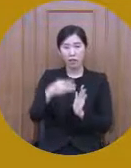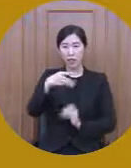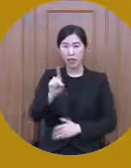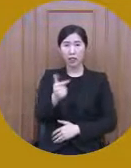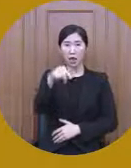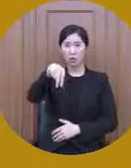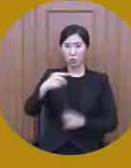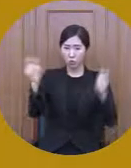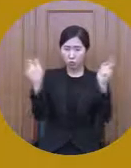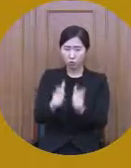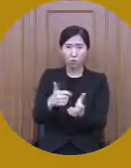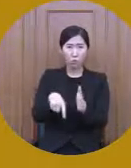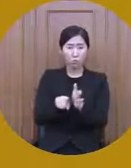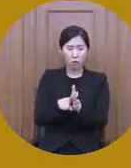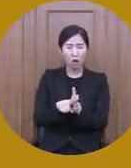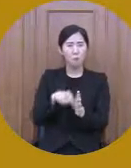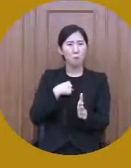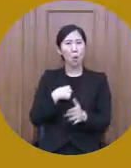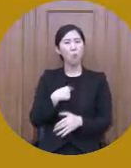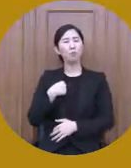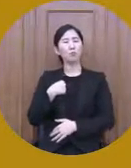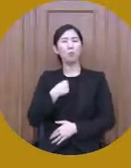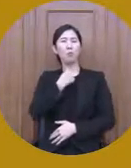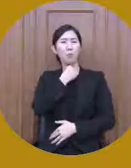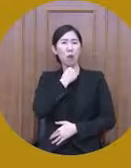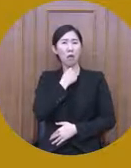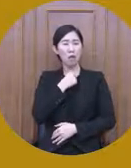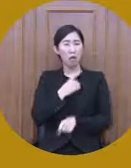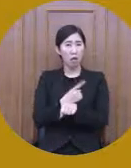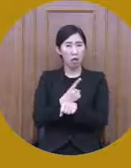운명인 것입니다. 이제 경기도가